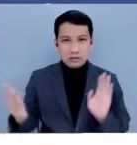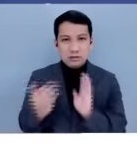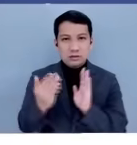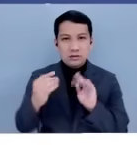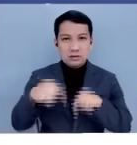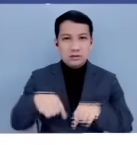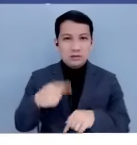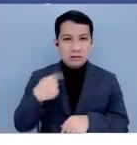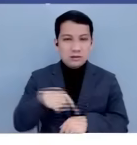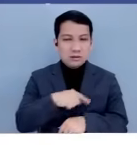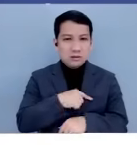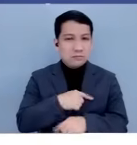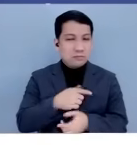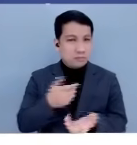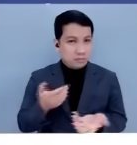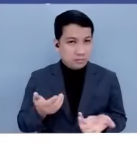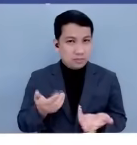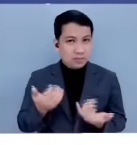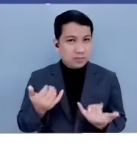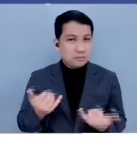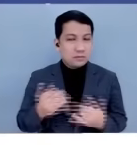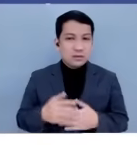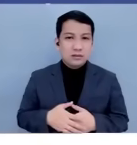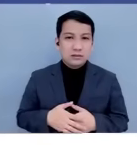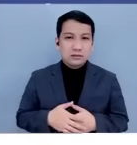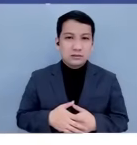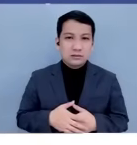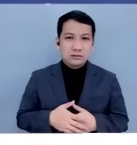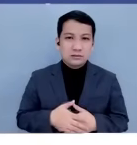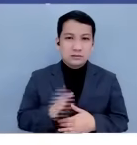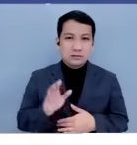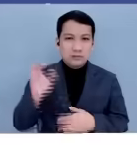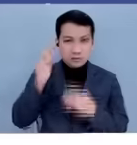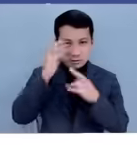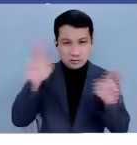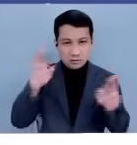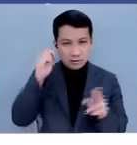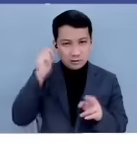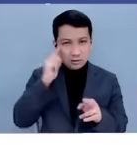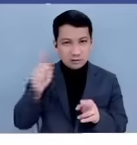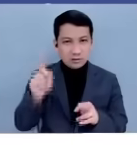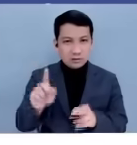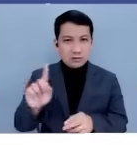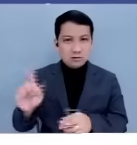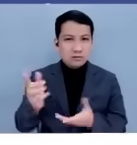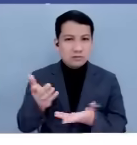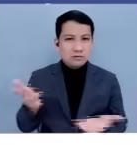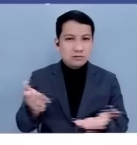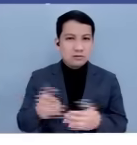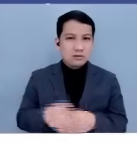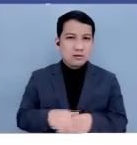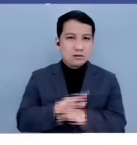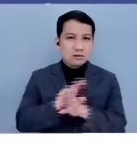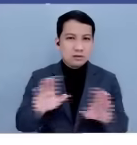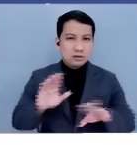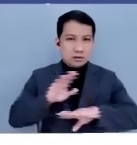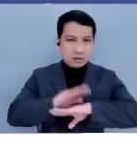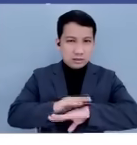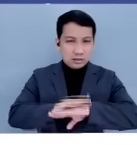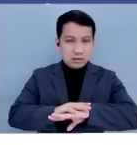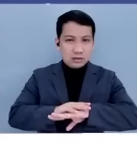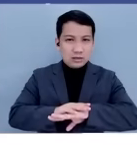At ang lang apilan ko lang kay Mayor Zamora, wala na hong wala nang threat sa ngayon,